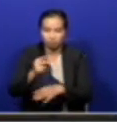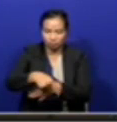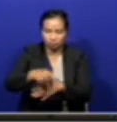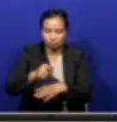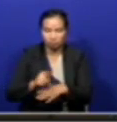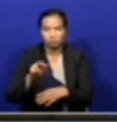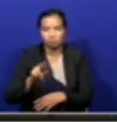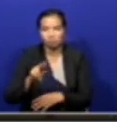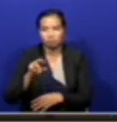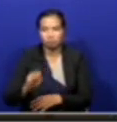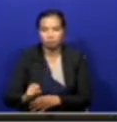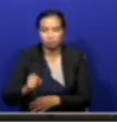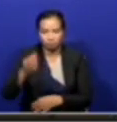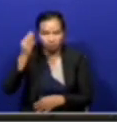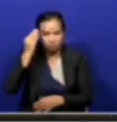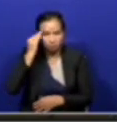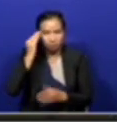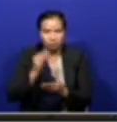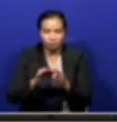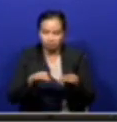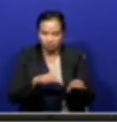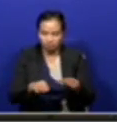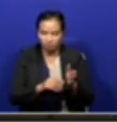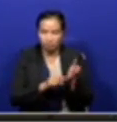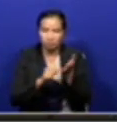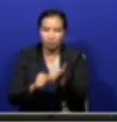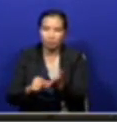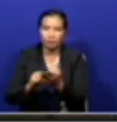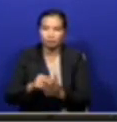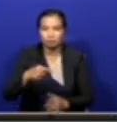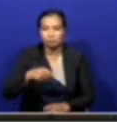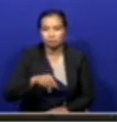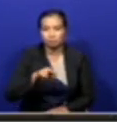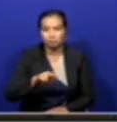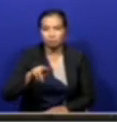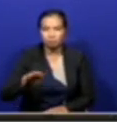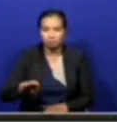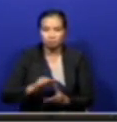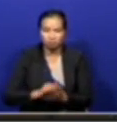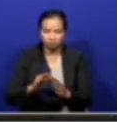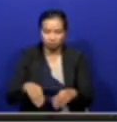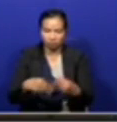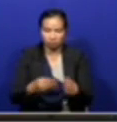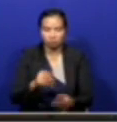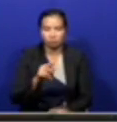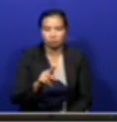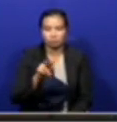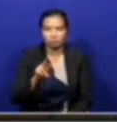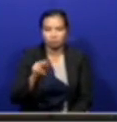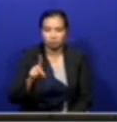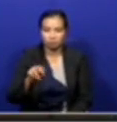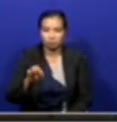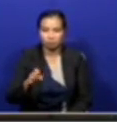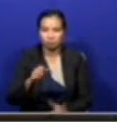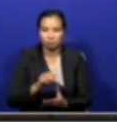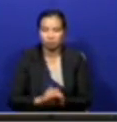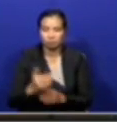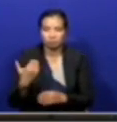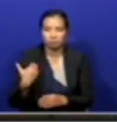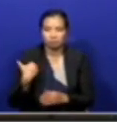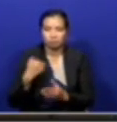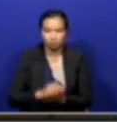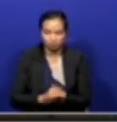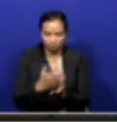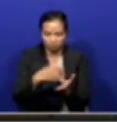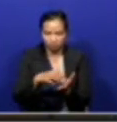บพร้อมกับการเสนอร่างพระราชบัญญัตินั้นในกรณีที่คณะรัฐมนตรีมิได้แจ้งว่า